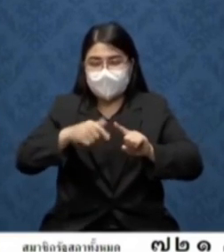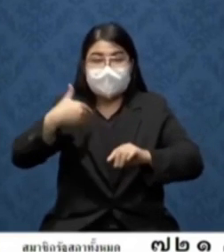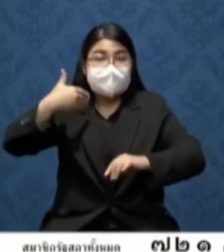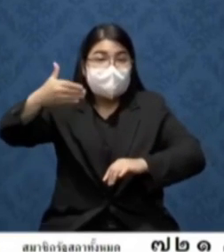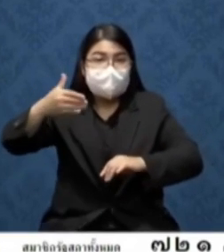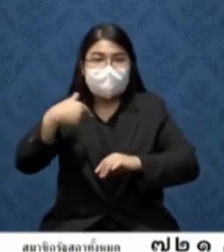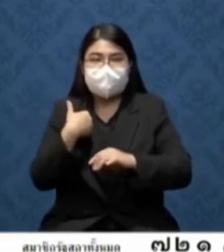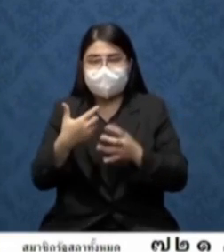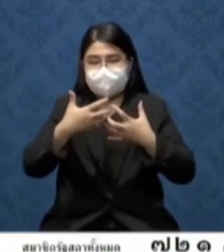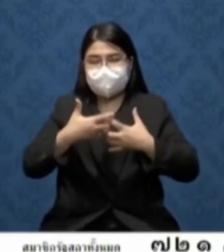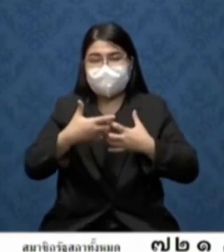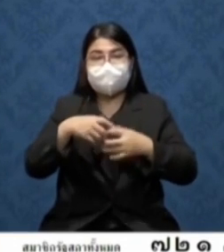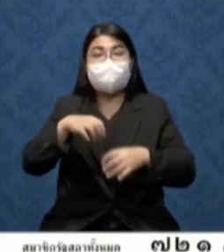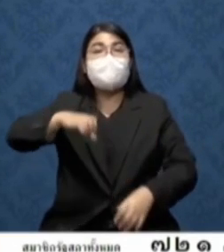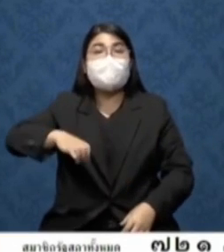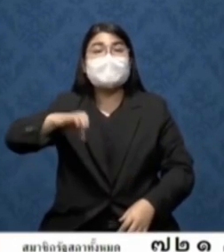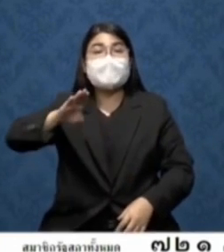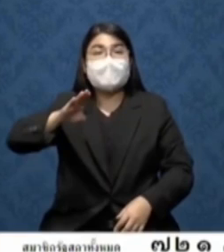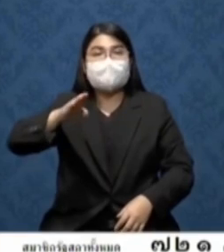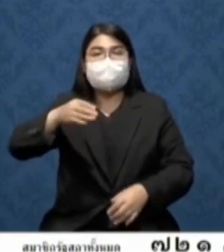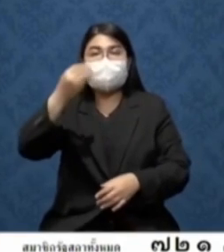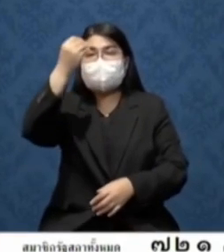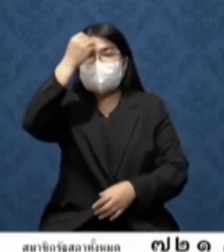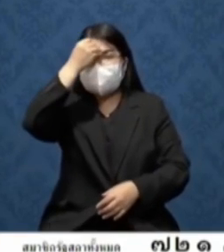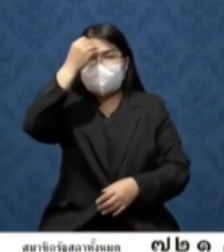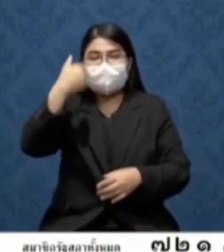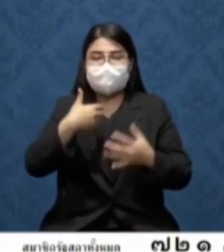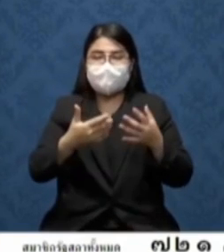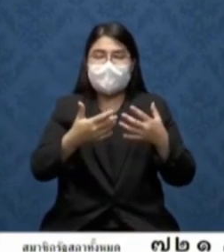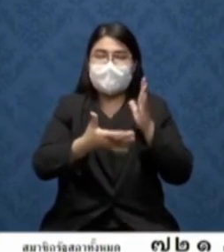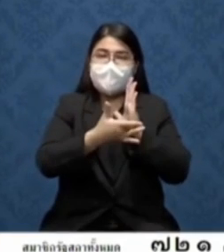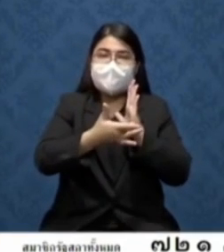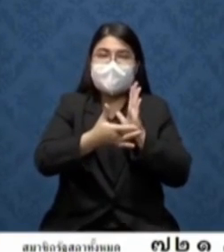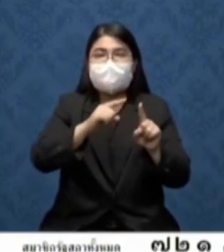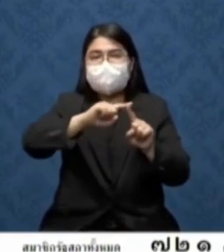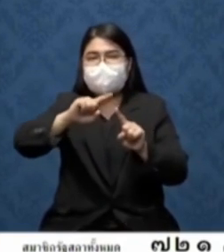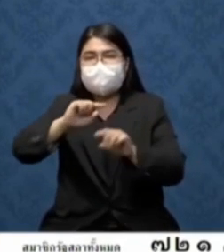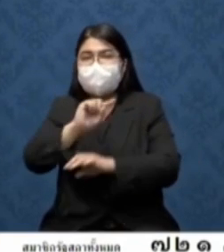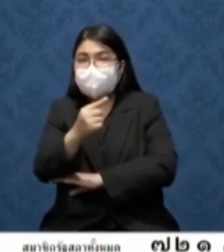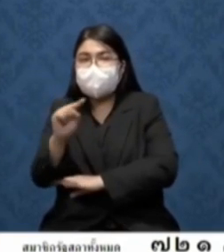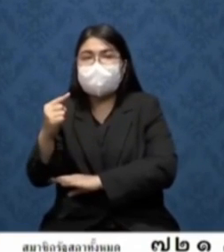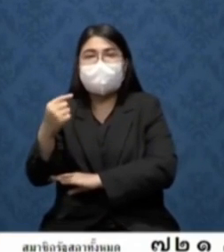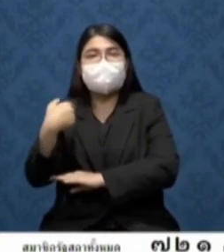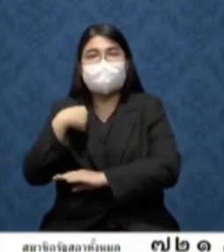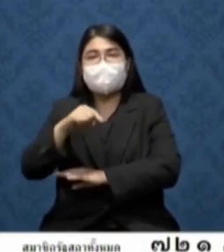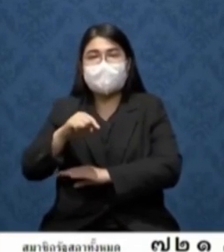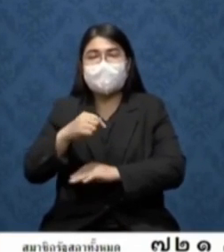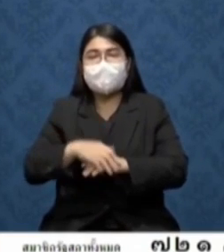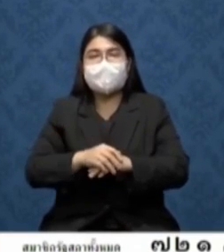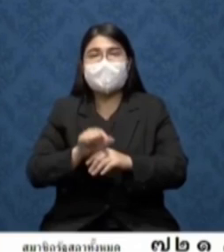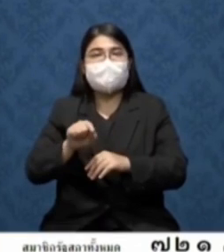สร้างบริษัทญี่ปุ่นให้มีเทคโนโลยีที่ทันสมัยไม่แพ้ชาติตะวันต